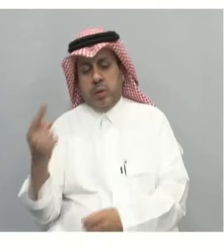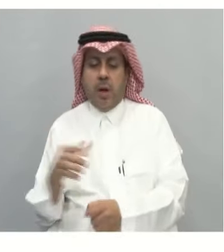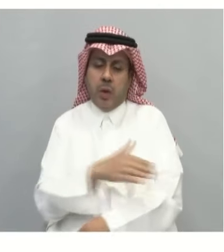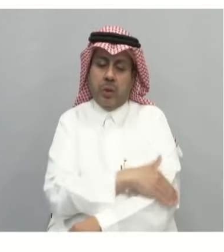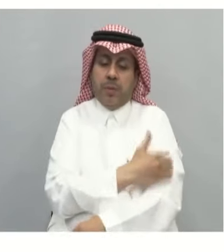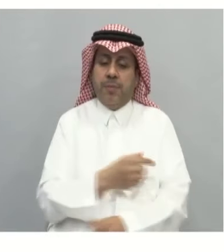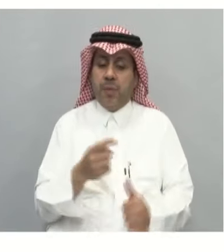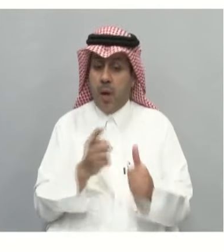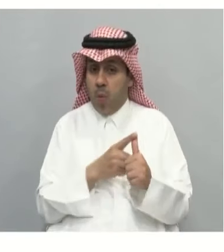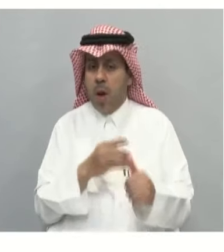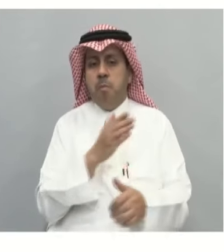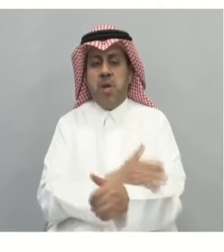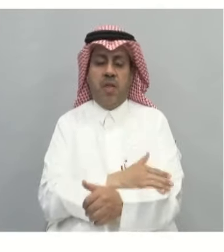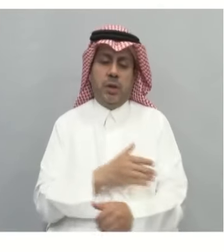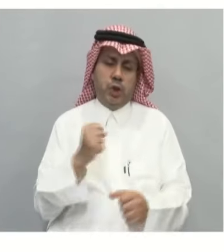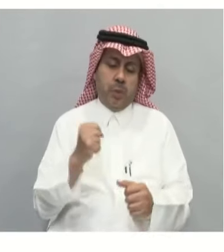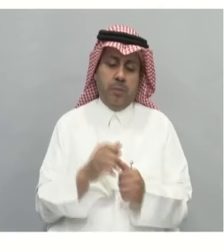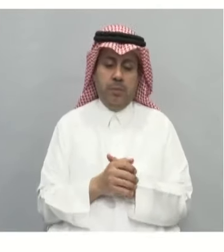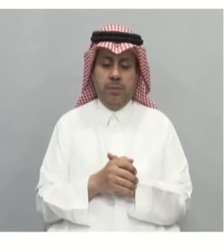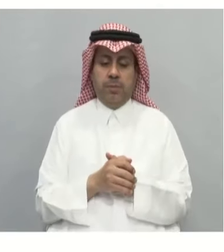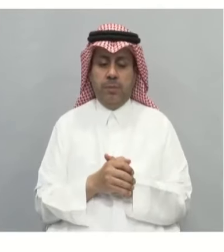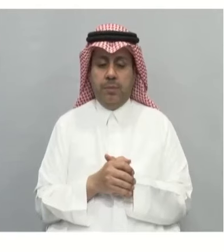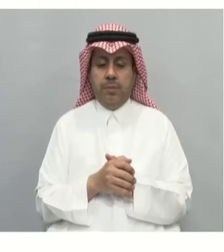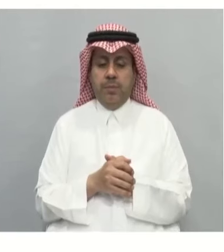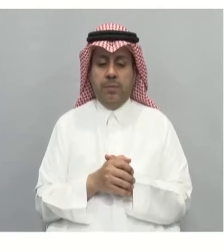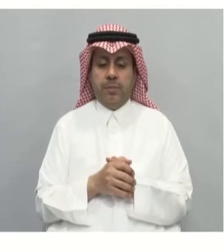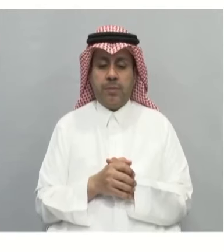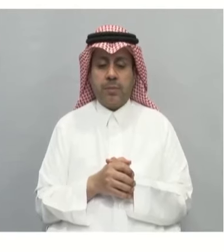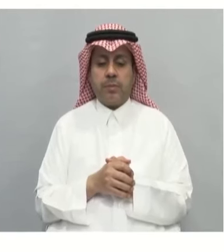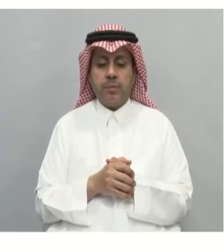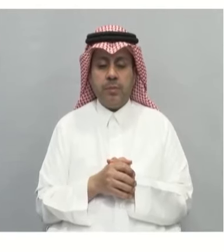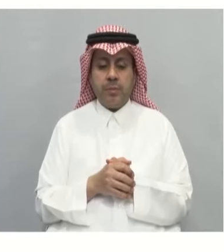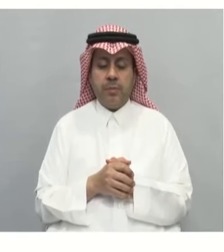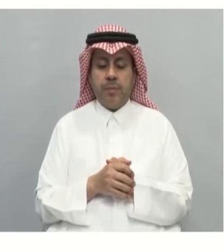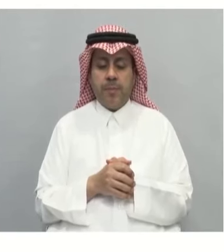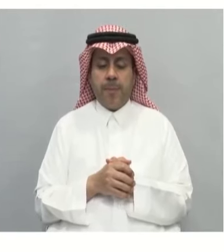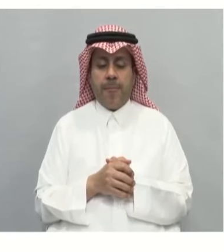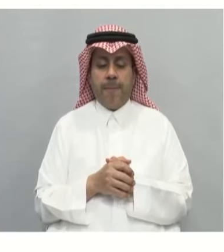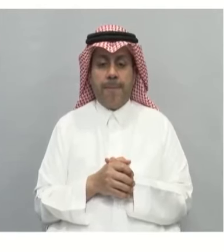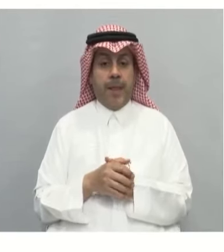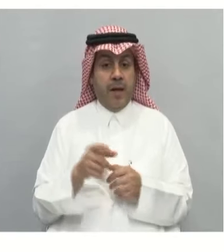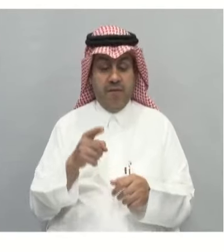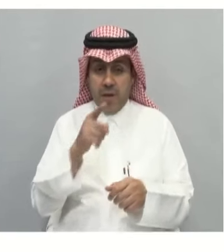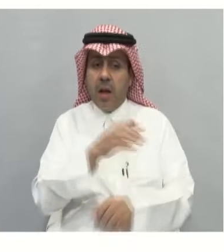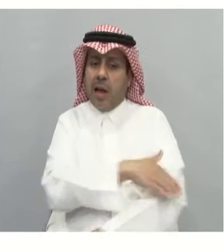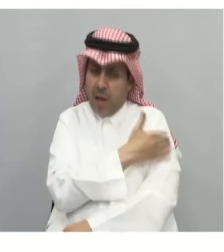الحضور الى الصلاه لو قيل اذكر العذا ما هي الاعذار التي يجوز للانسان فيها ان يتخلف عن صلاه